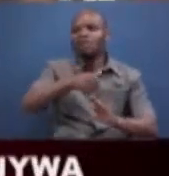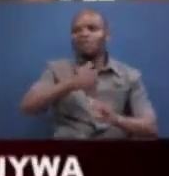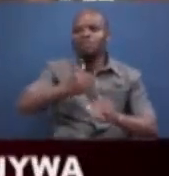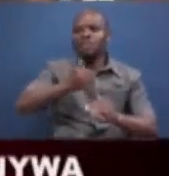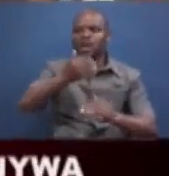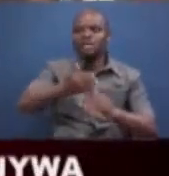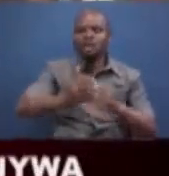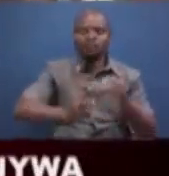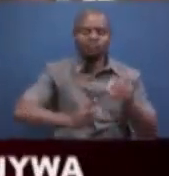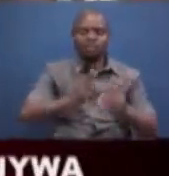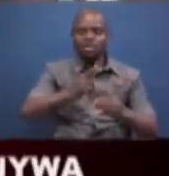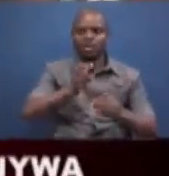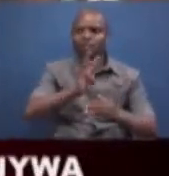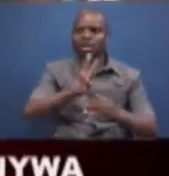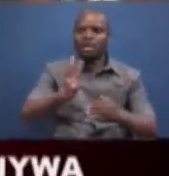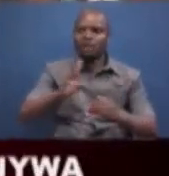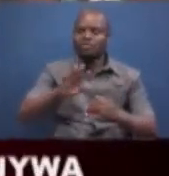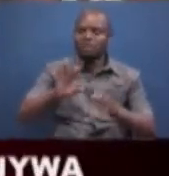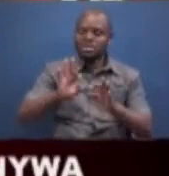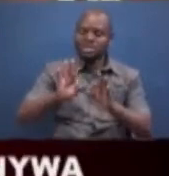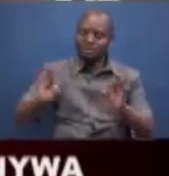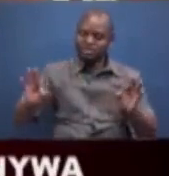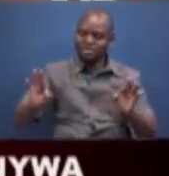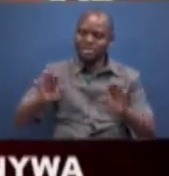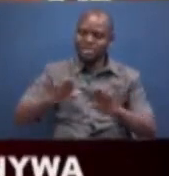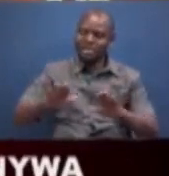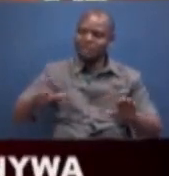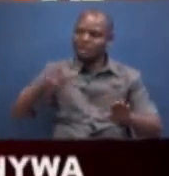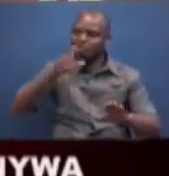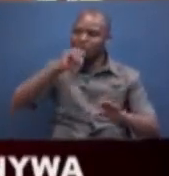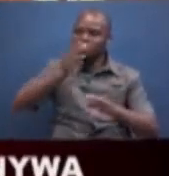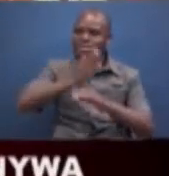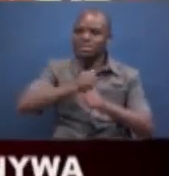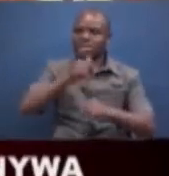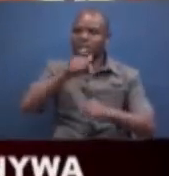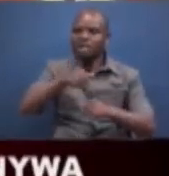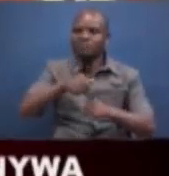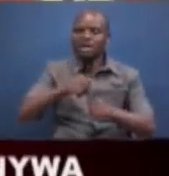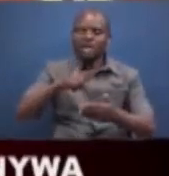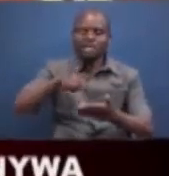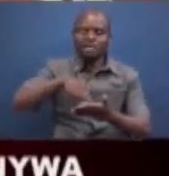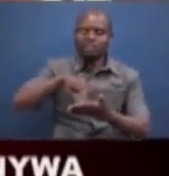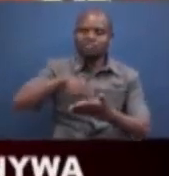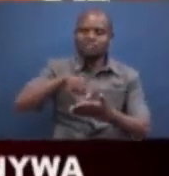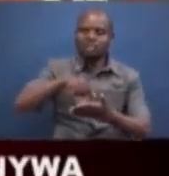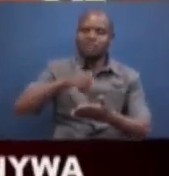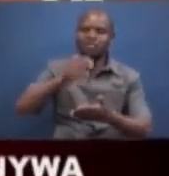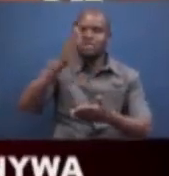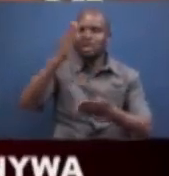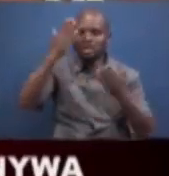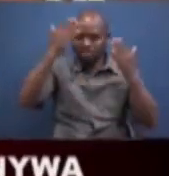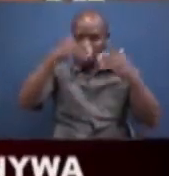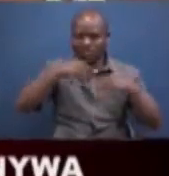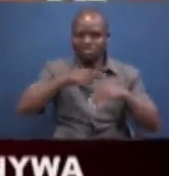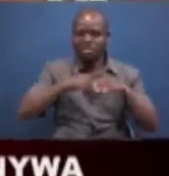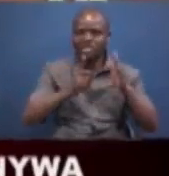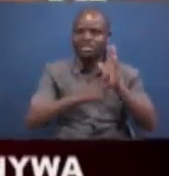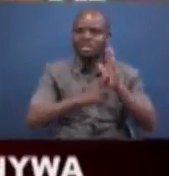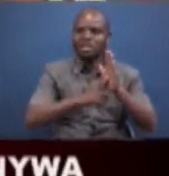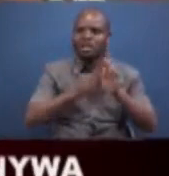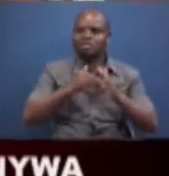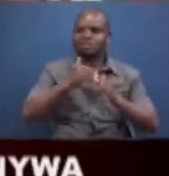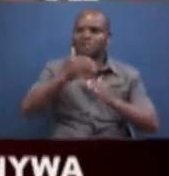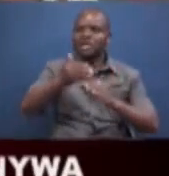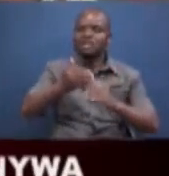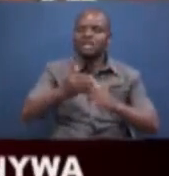baada ya kupata utepe, huduma hii ya maji safi na salama ya kunywa itapatikana hapa kituoni mchana na usiku saa sita baada